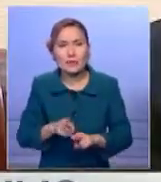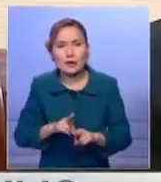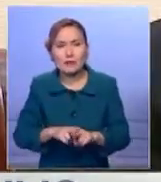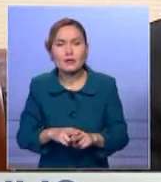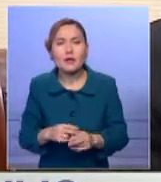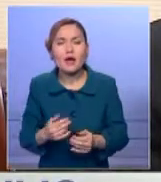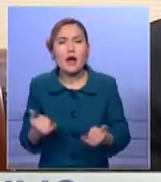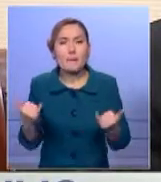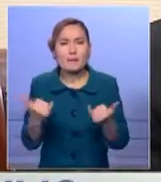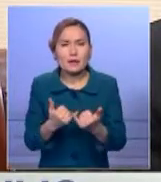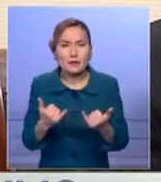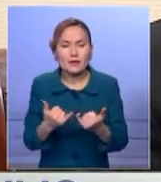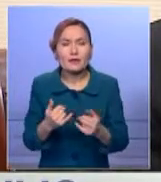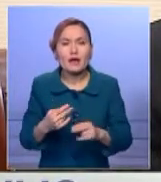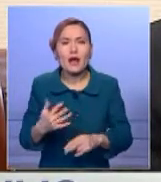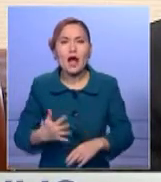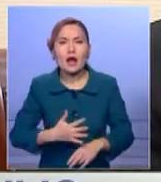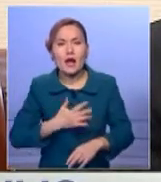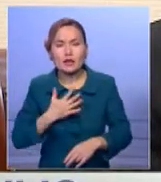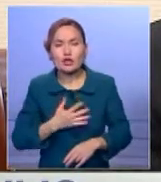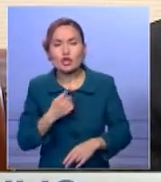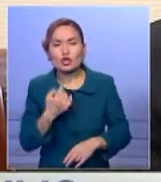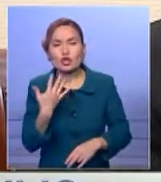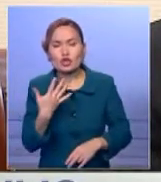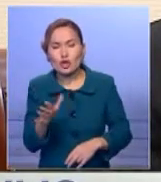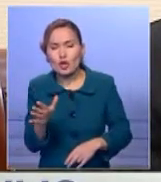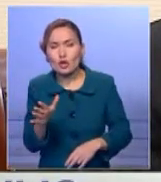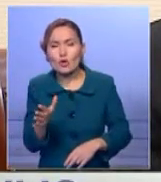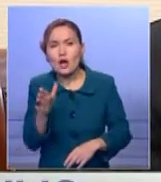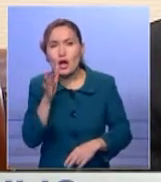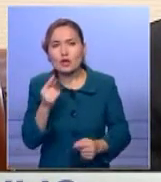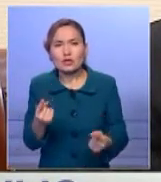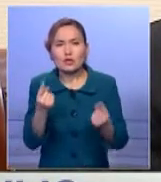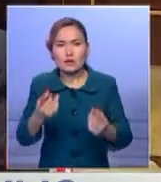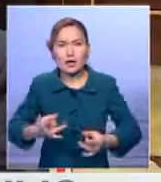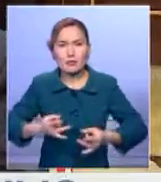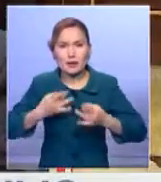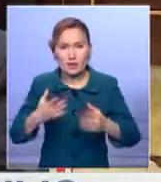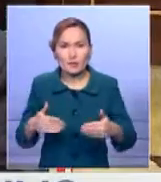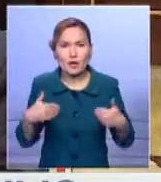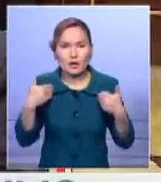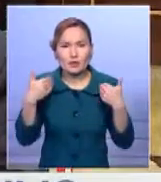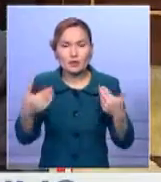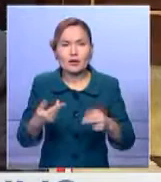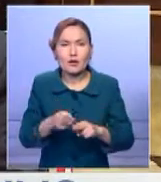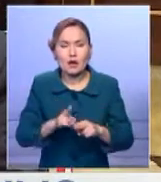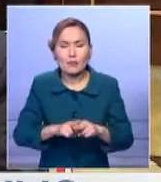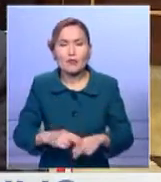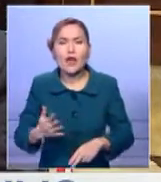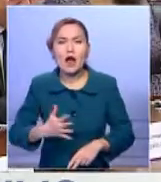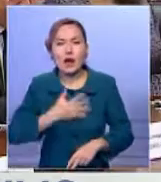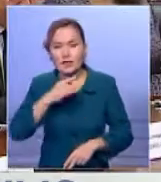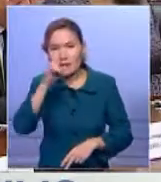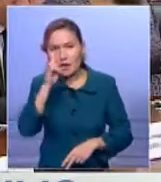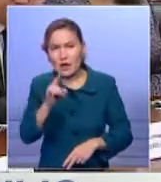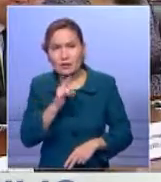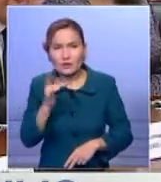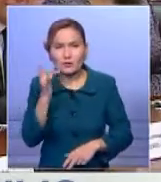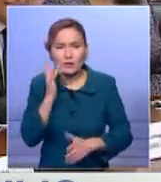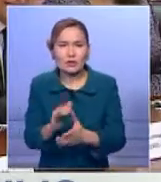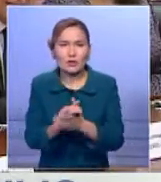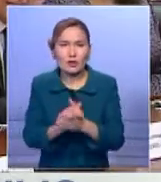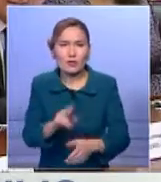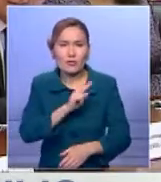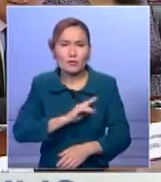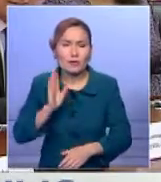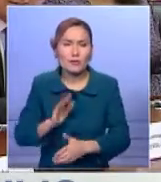меймандарды Канаданың 150 жылдық мерейтойымен құттықтап, парламентаралық байланысты бекемдеуге шақырды. Сондай-ақ мемлекет